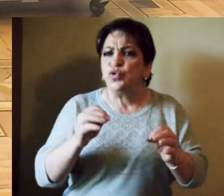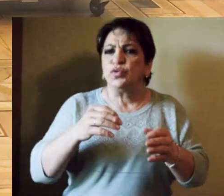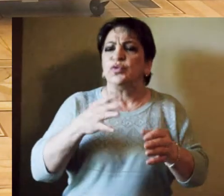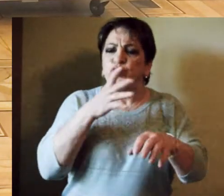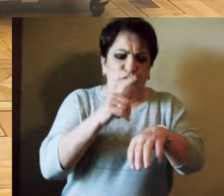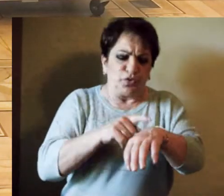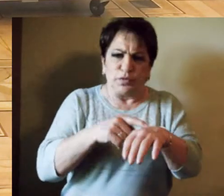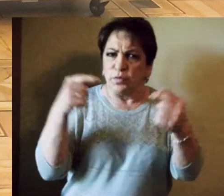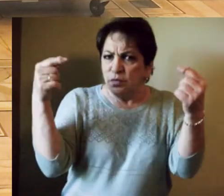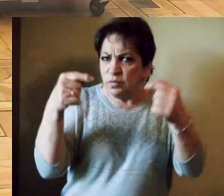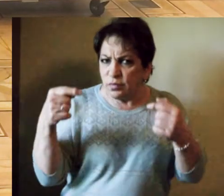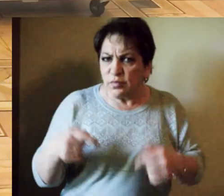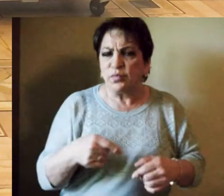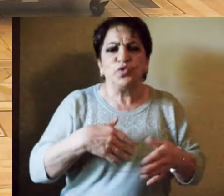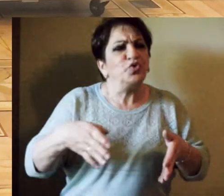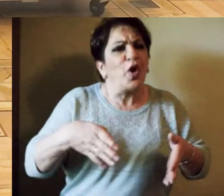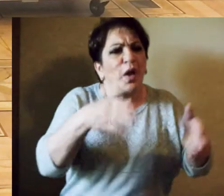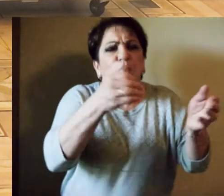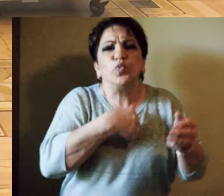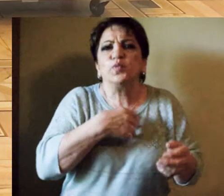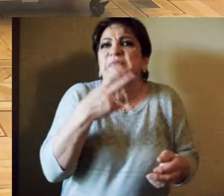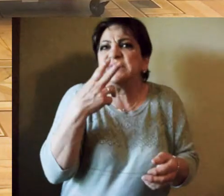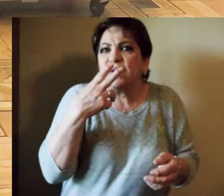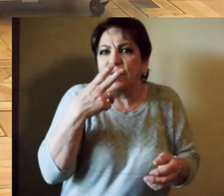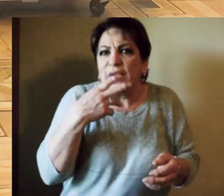ինդուրս է եկել տանից և ճանապարին ծխել է